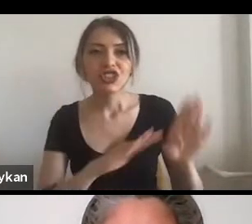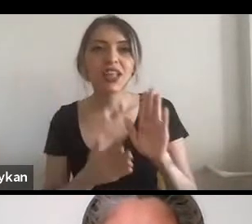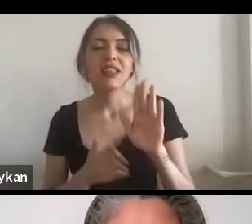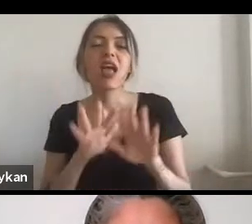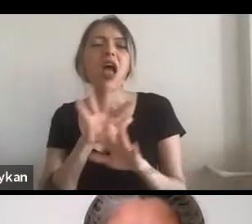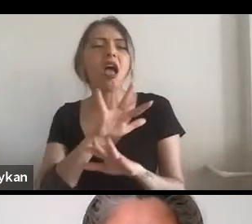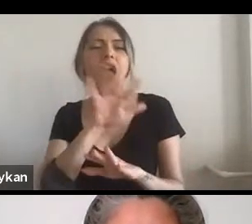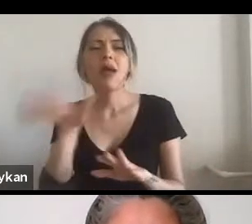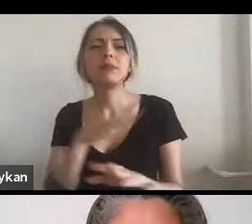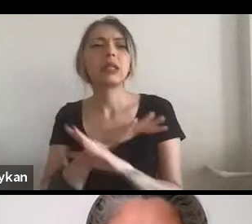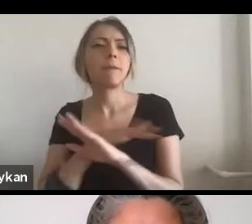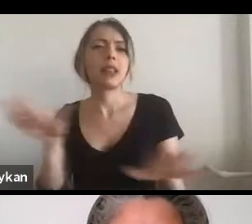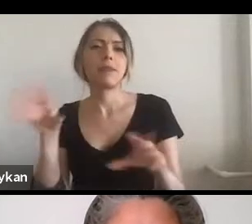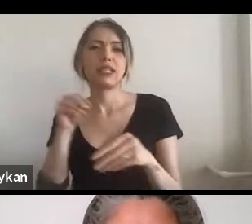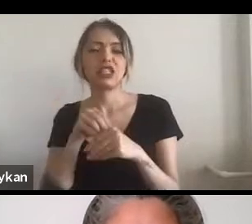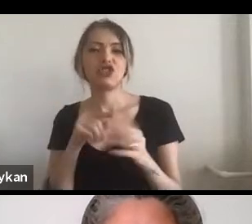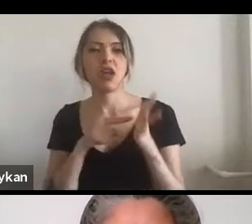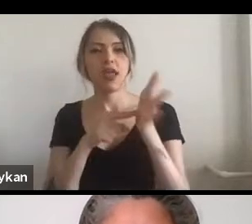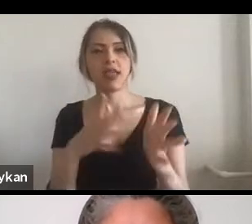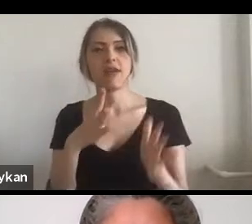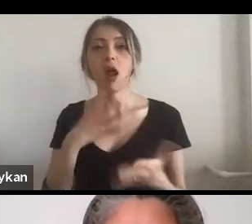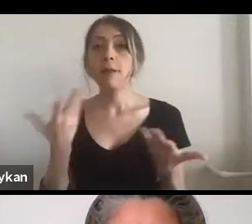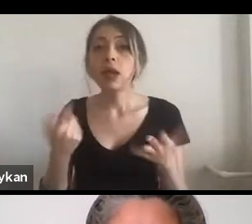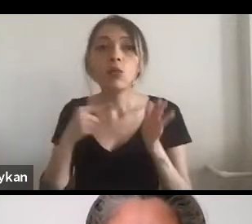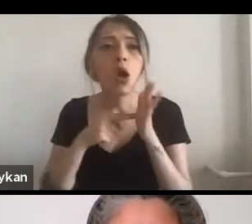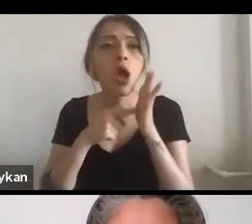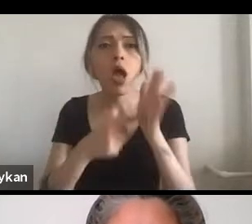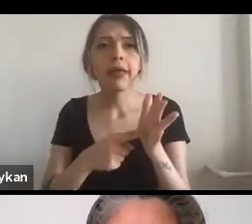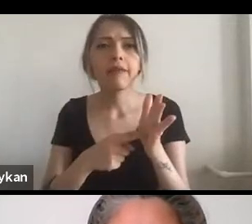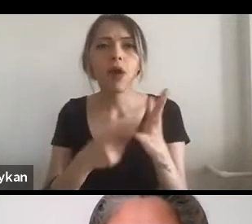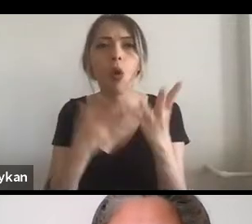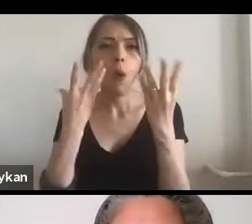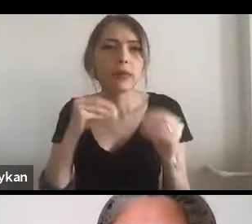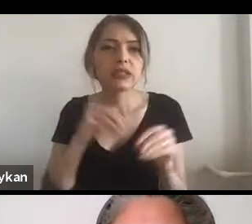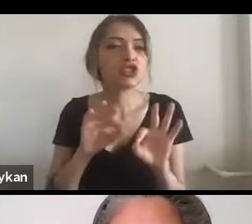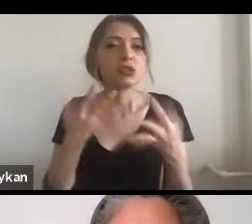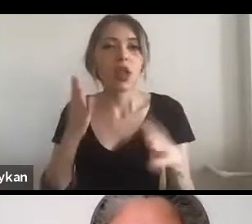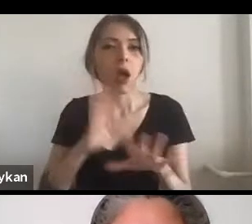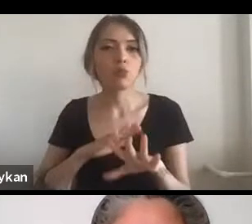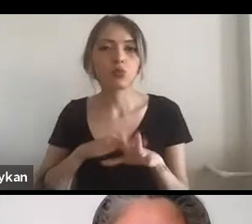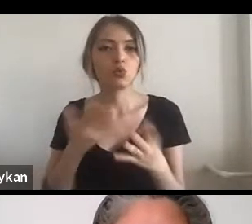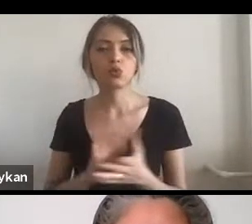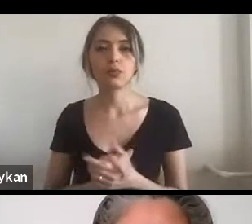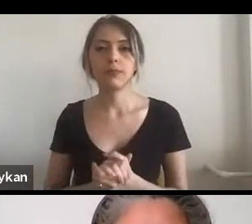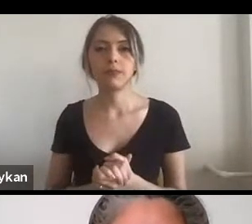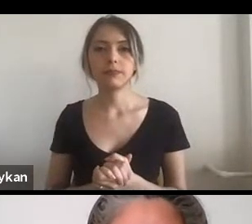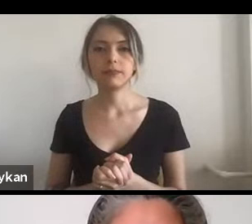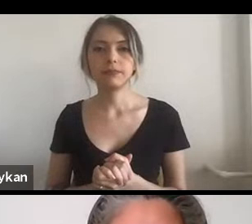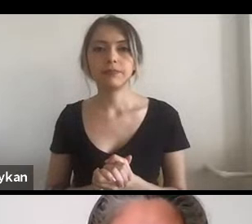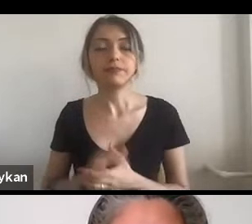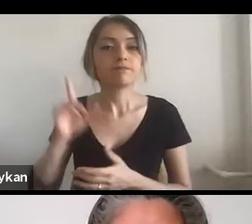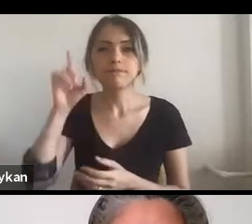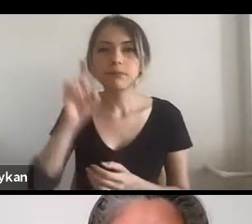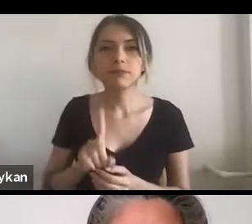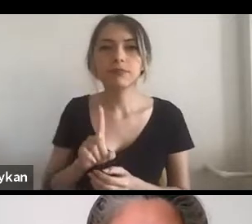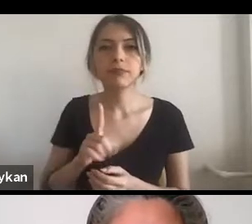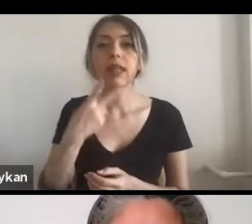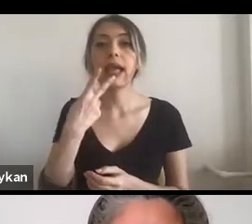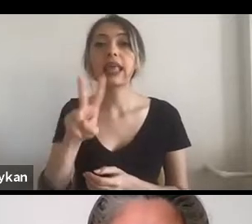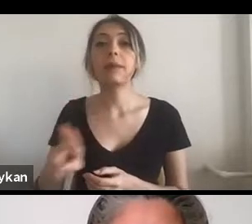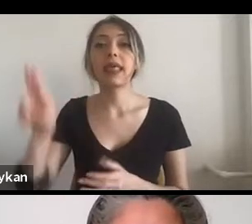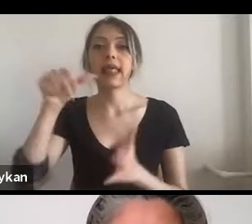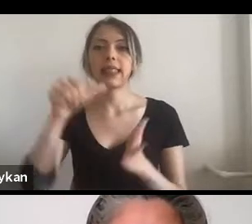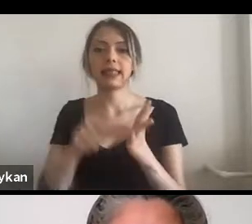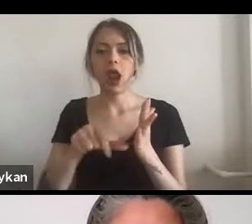erdirilmesidir. Peki bu hedeflere ulaşmak için neler yapıyoruz? Kısaca onlardan bahsedeyim. Öncelikle 2007 yılından